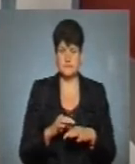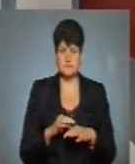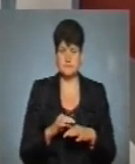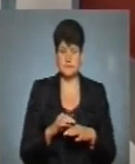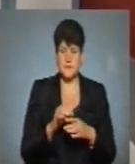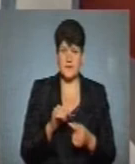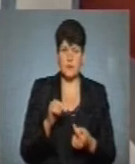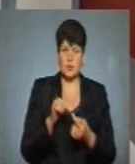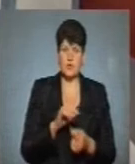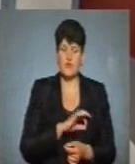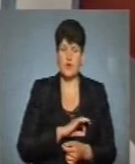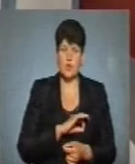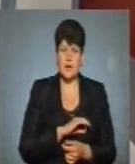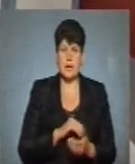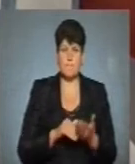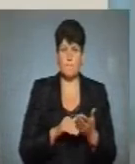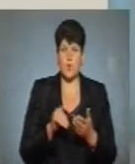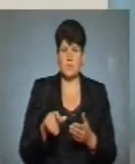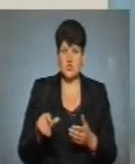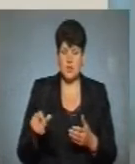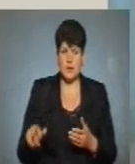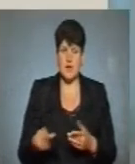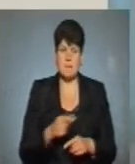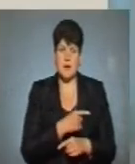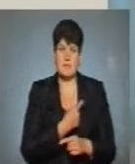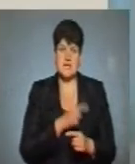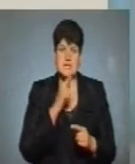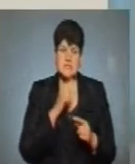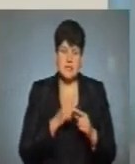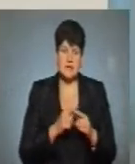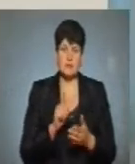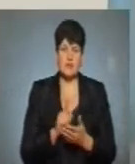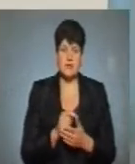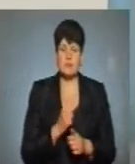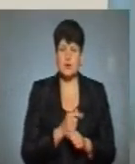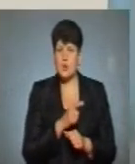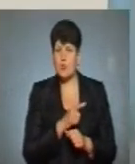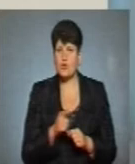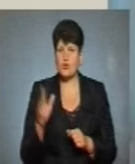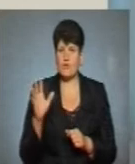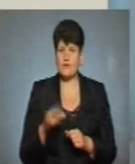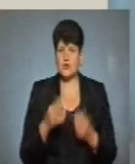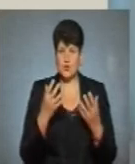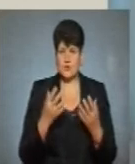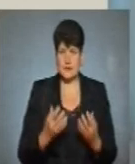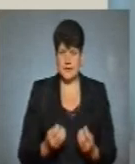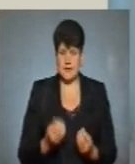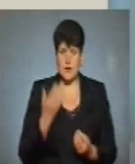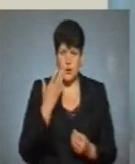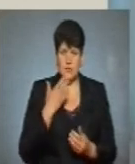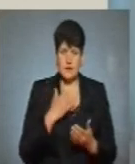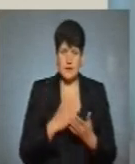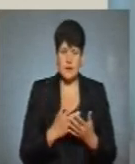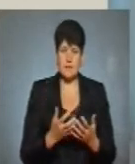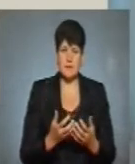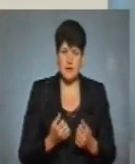відповідно з вихователями, з помічниками вихователів, з медсестрами, які повинні працювати протягом цього дня, коли відбувається прийом,